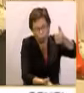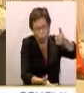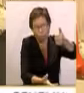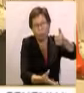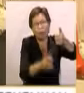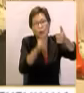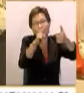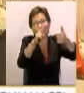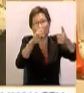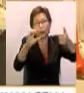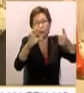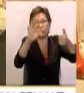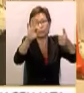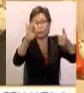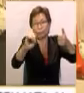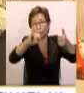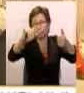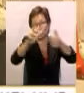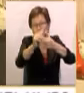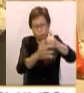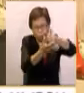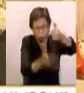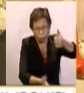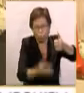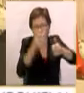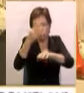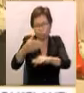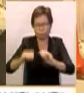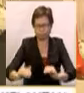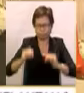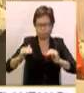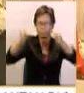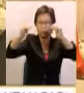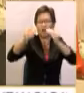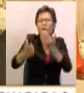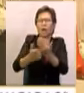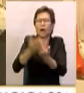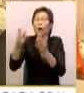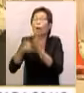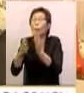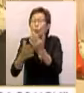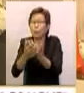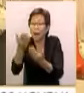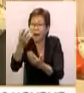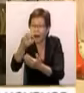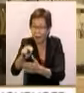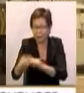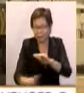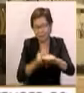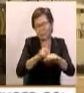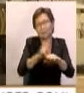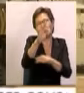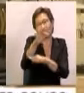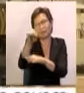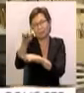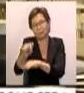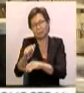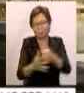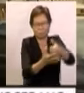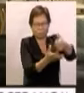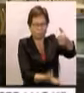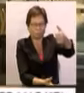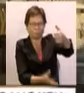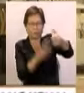RM295 juta bagi menaik taraf kemudahan asas di tanah rancangan itu. Peruntukan